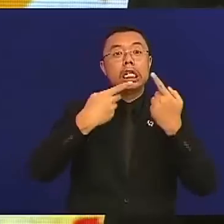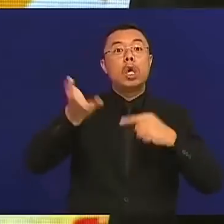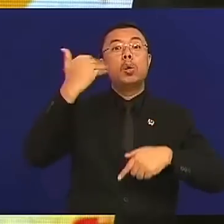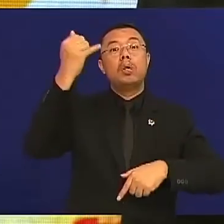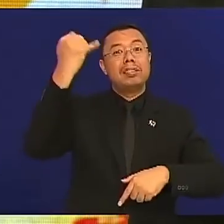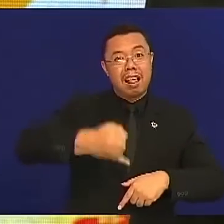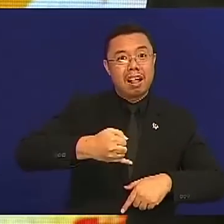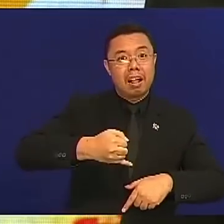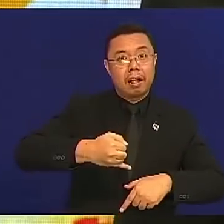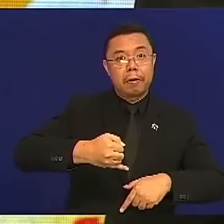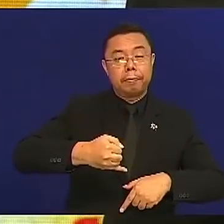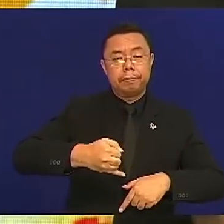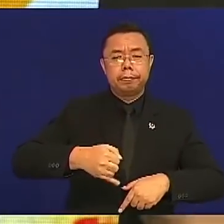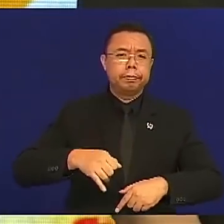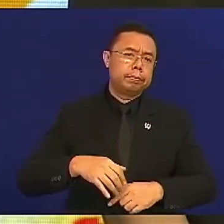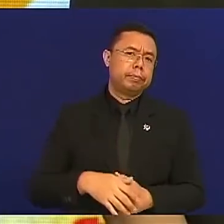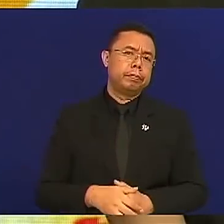buruk.